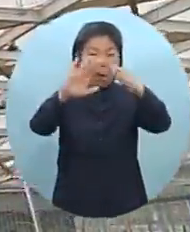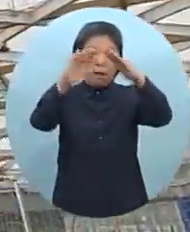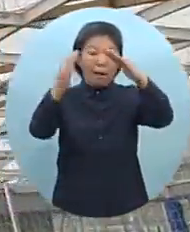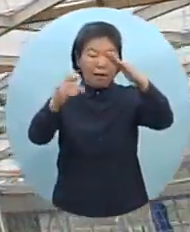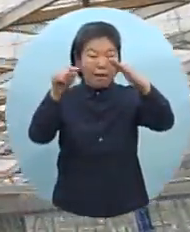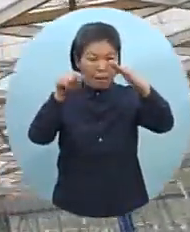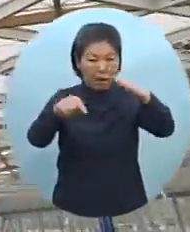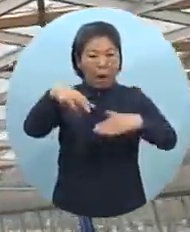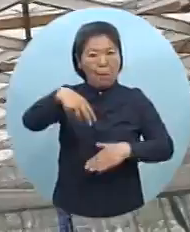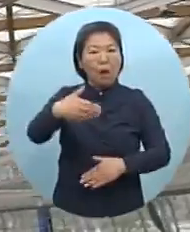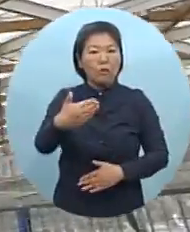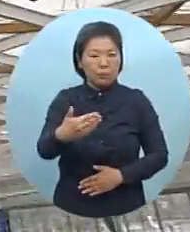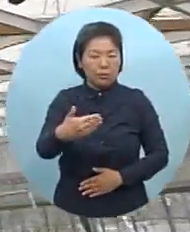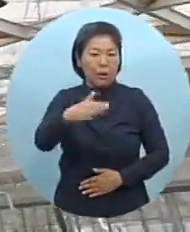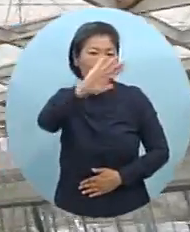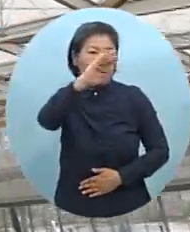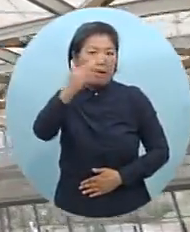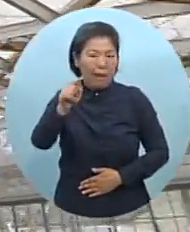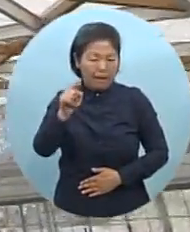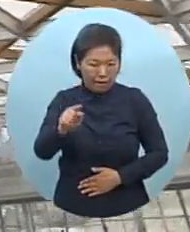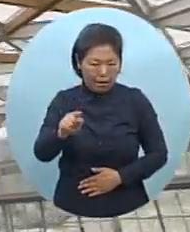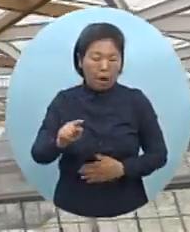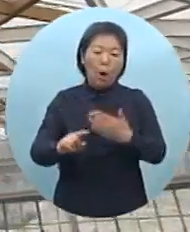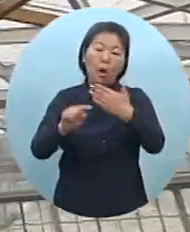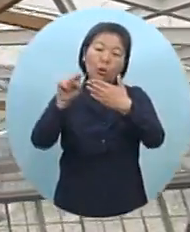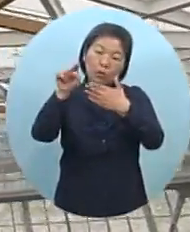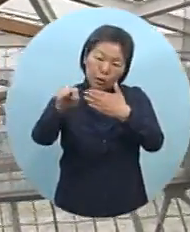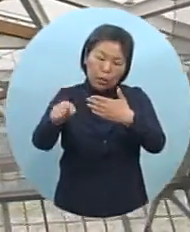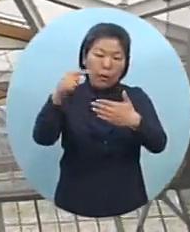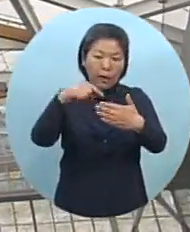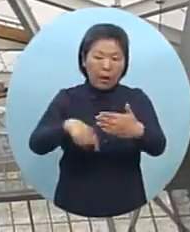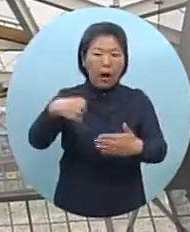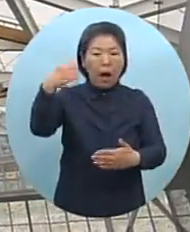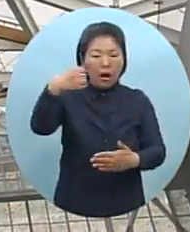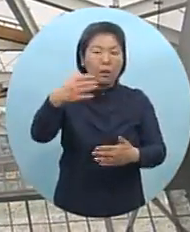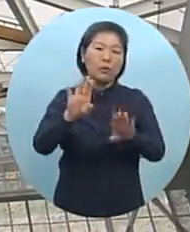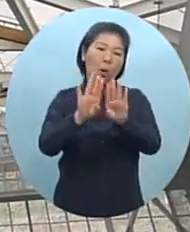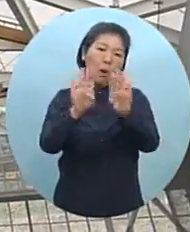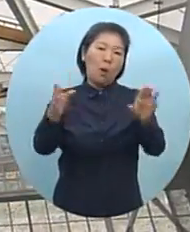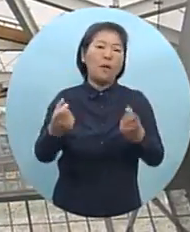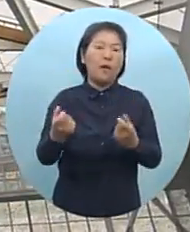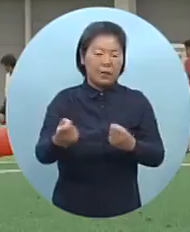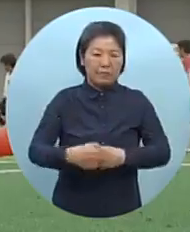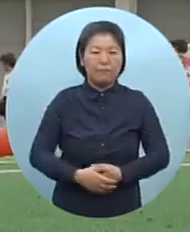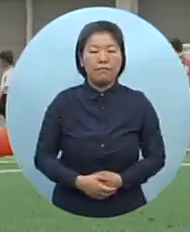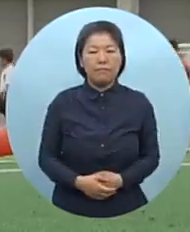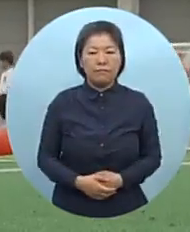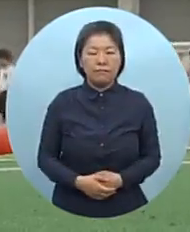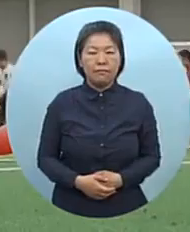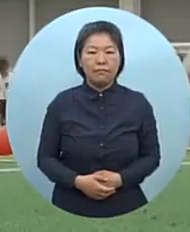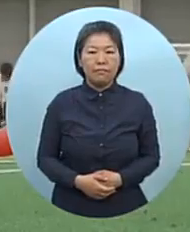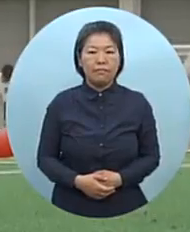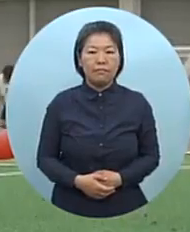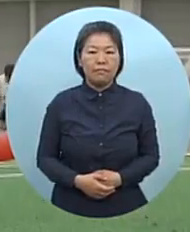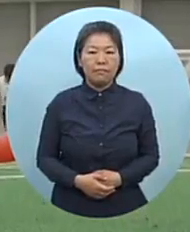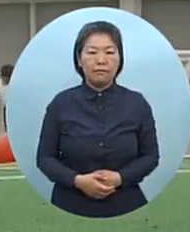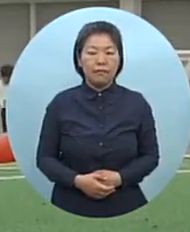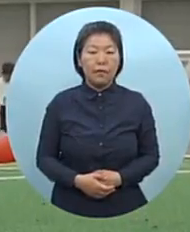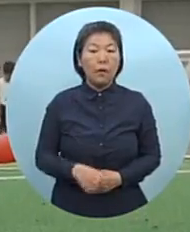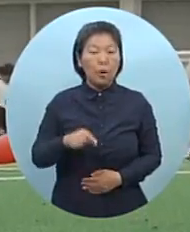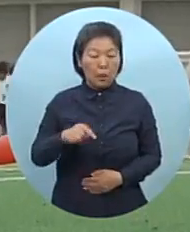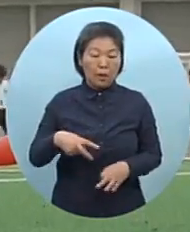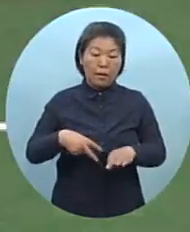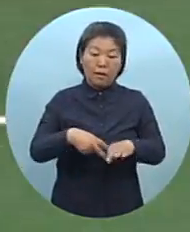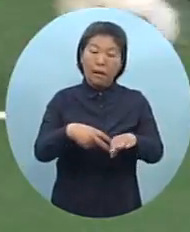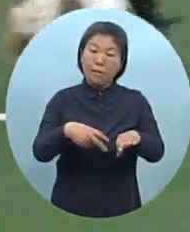が負け屋を使っておりましてえ外とあまり変わらない明るさの施設になっておりますこの日